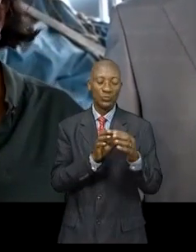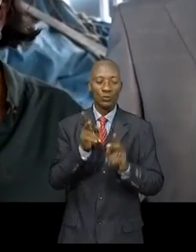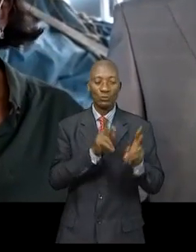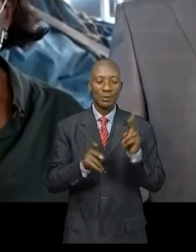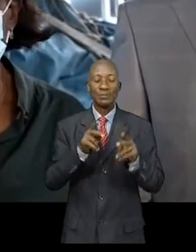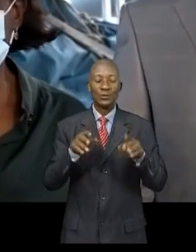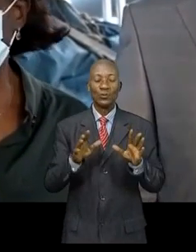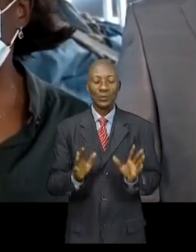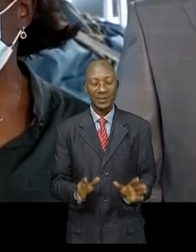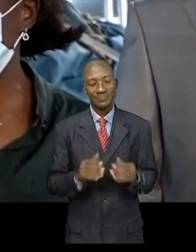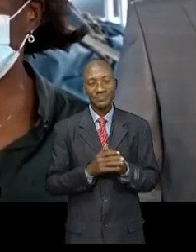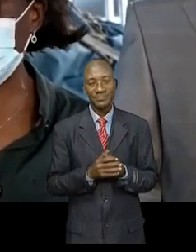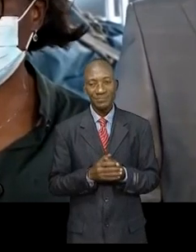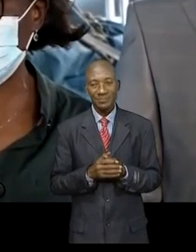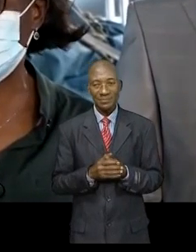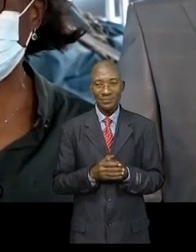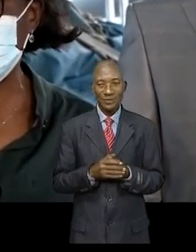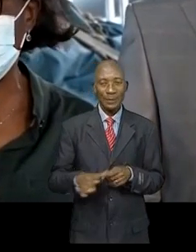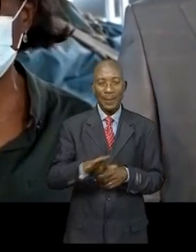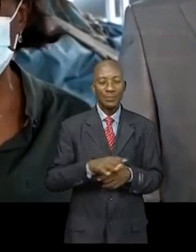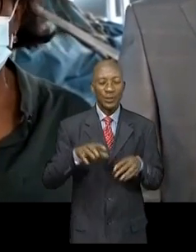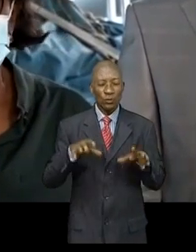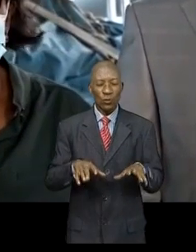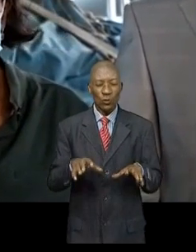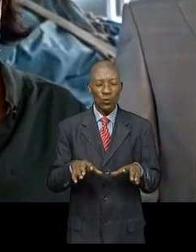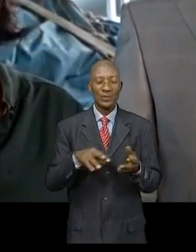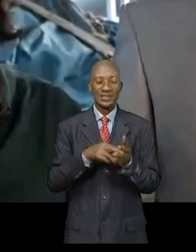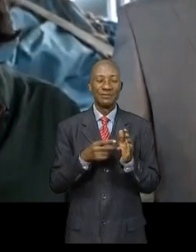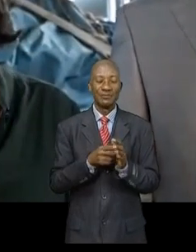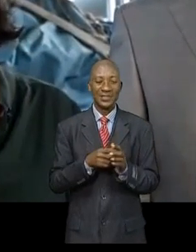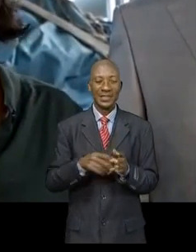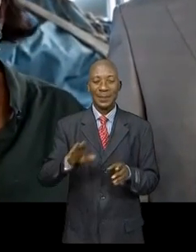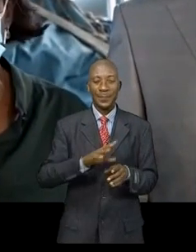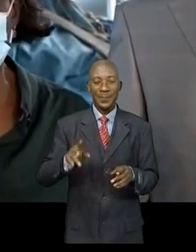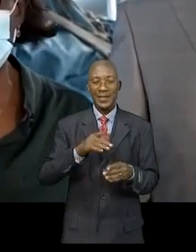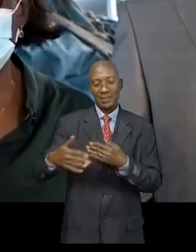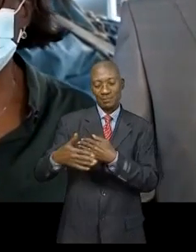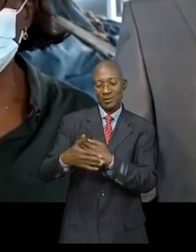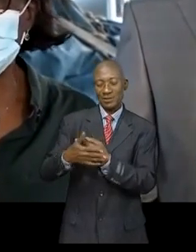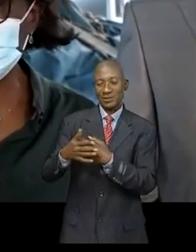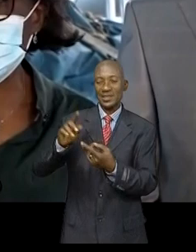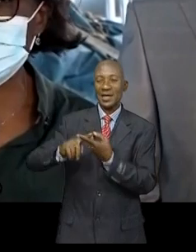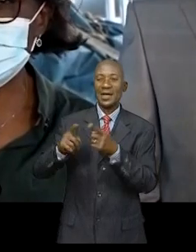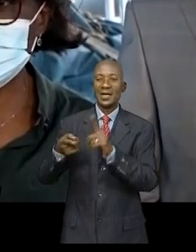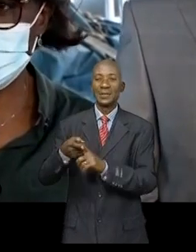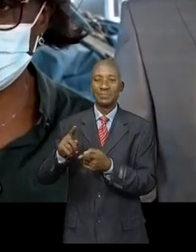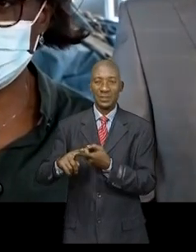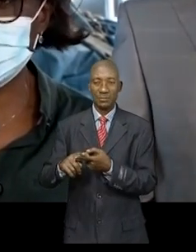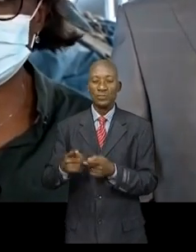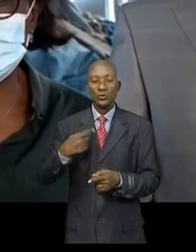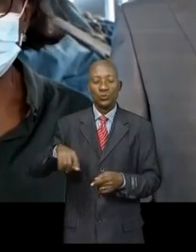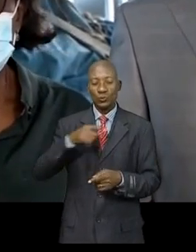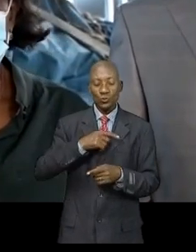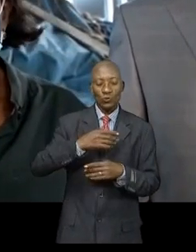République du Congo, c'est un pays frère à la RDC. Et nous partageons une longue frontière, nous partageons les mêmes